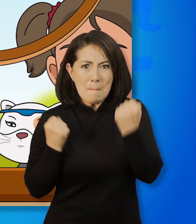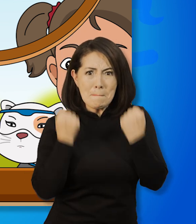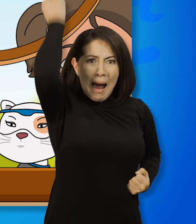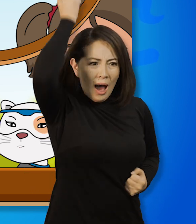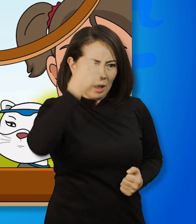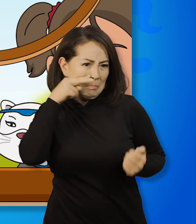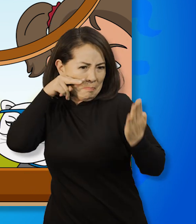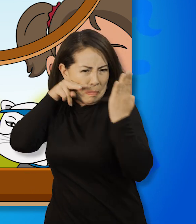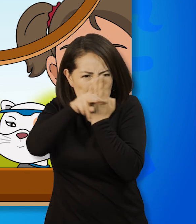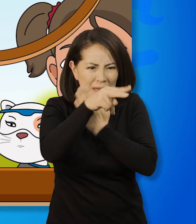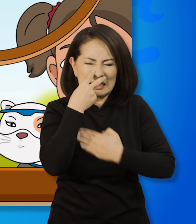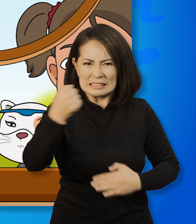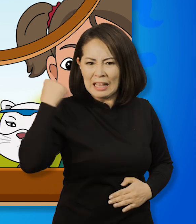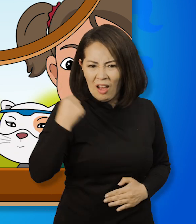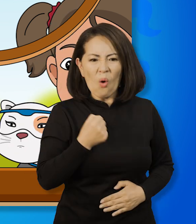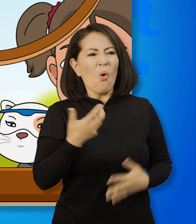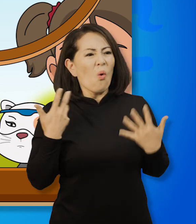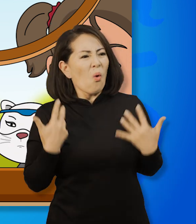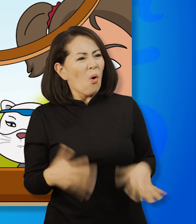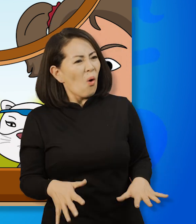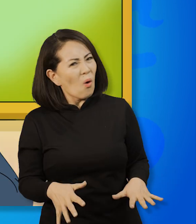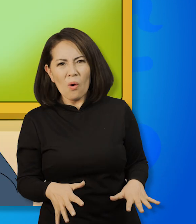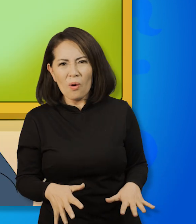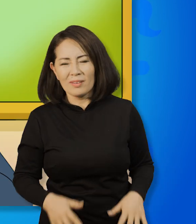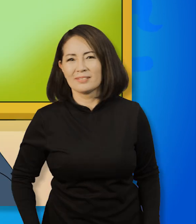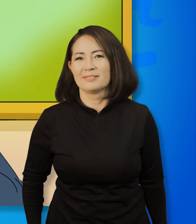Супермений X-ray vision.